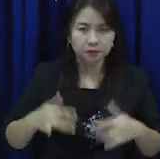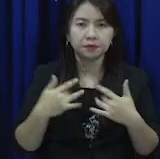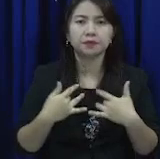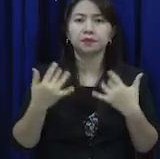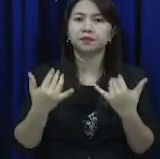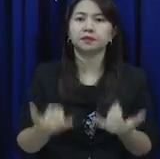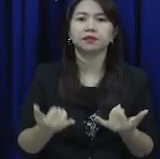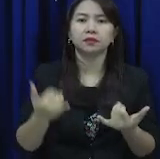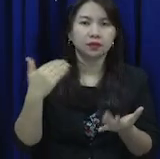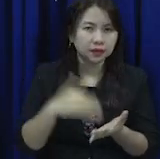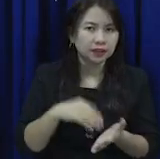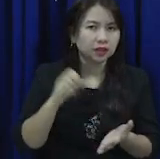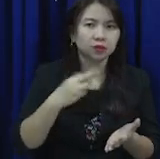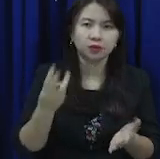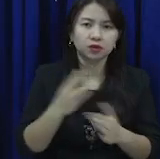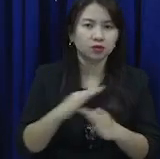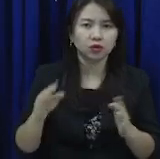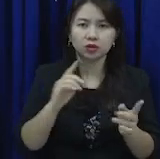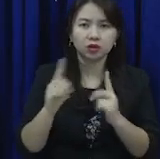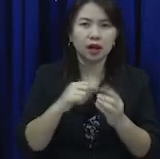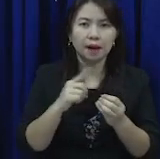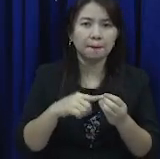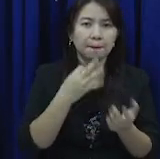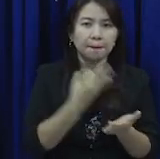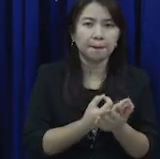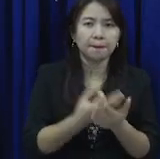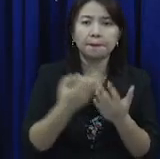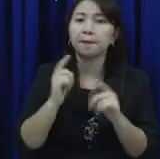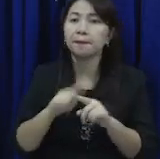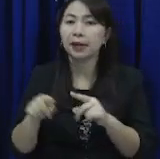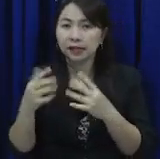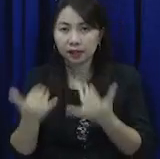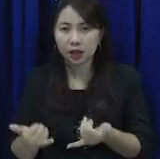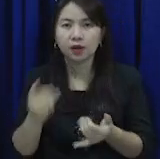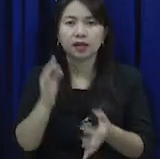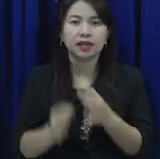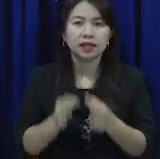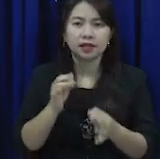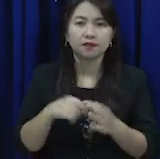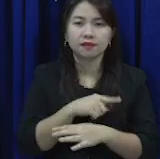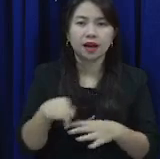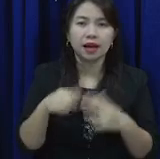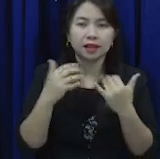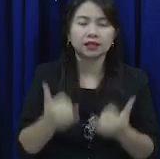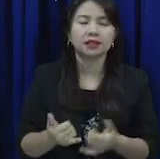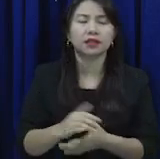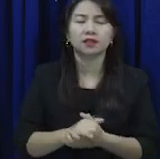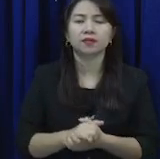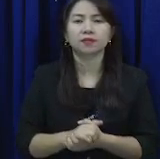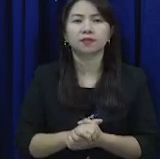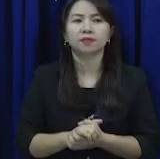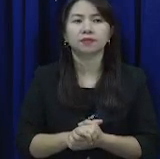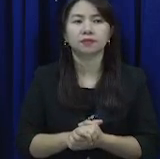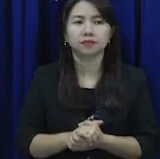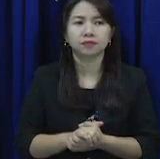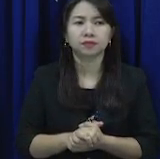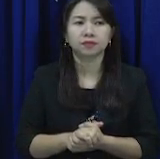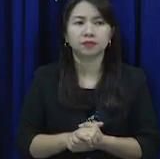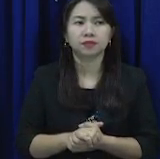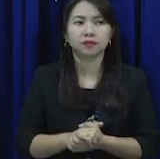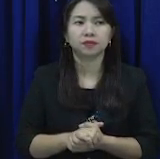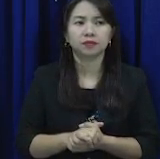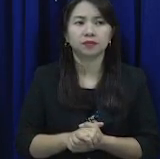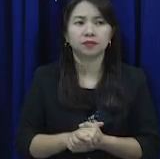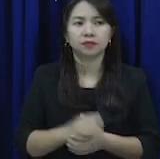binalikan yung pera you see Kaya nga sabi ko sa inyo kung Babalikan ko yung buhay kung sa buhay lang usapan I see kung